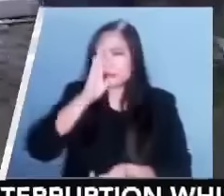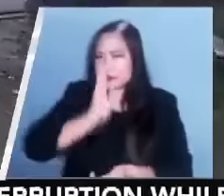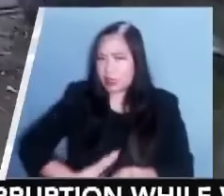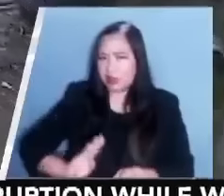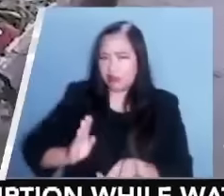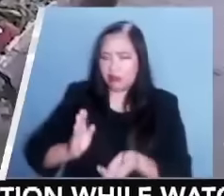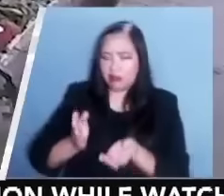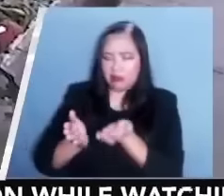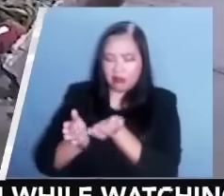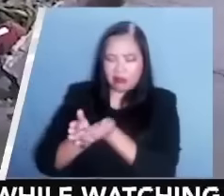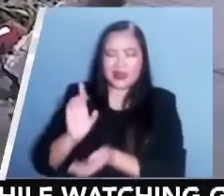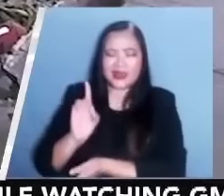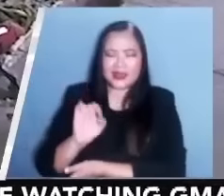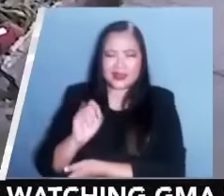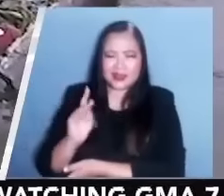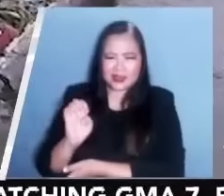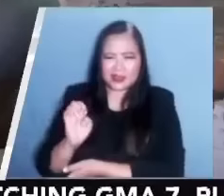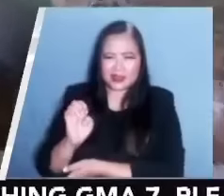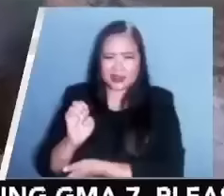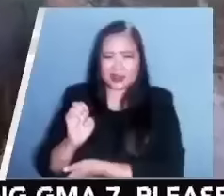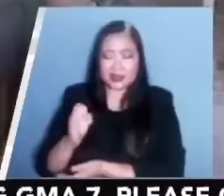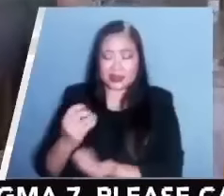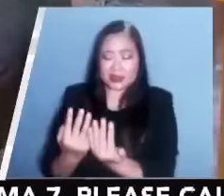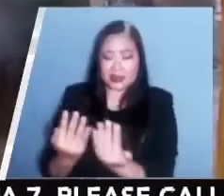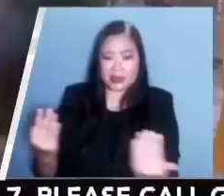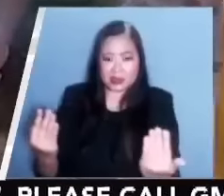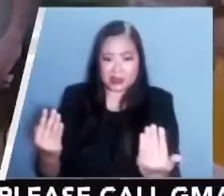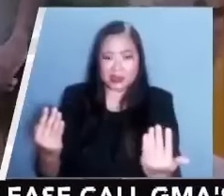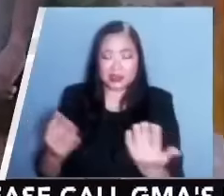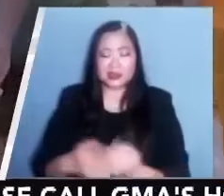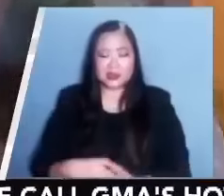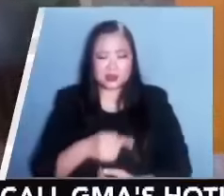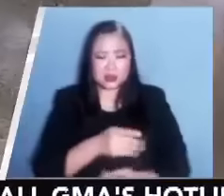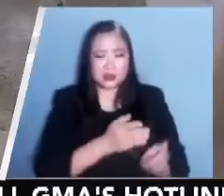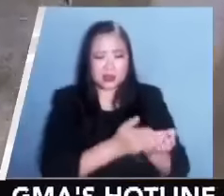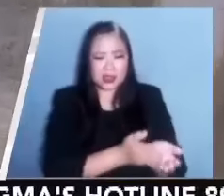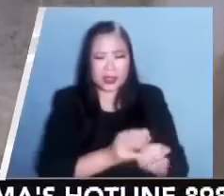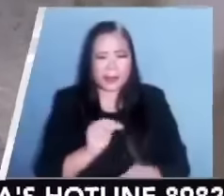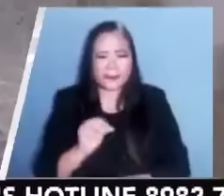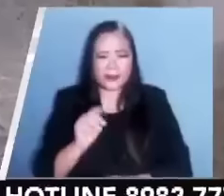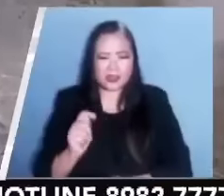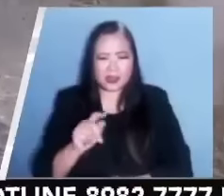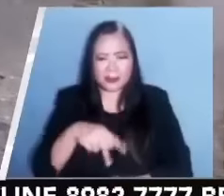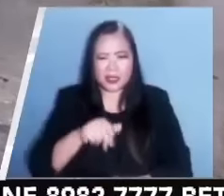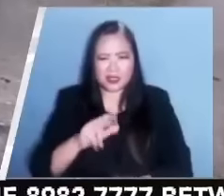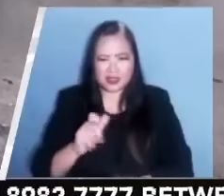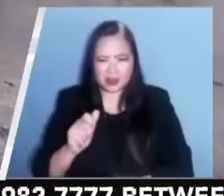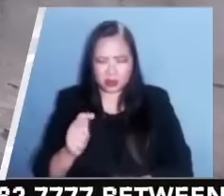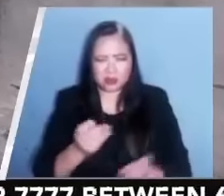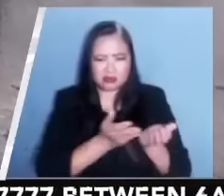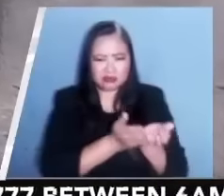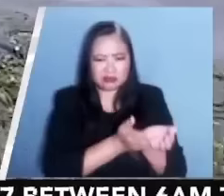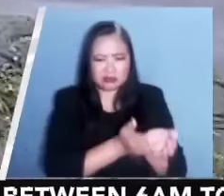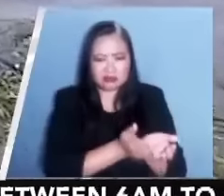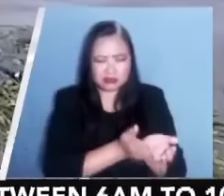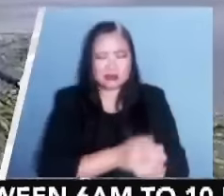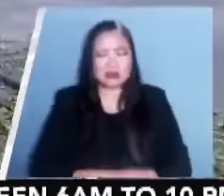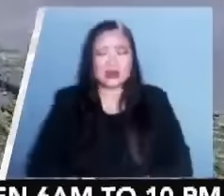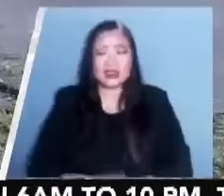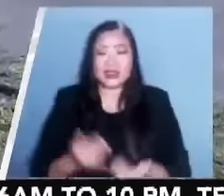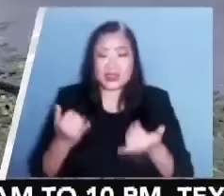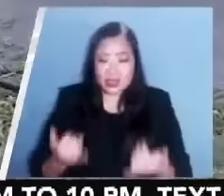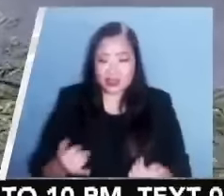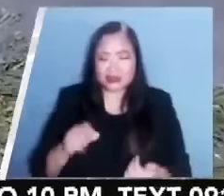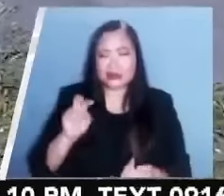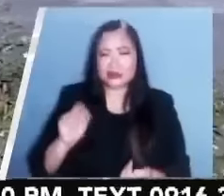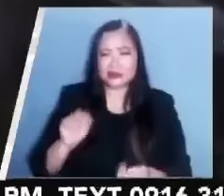AS Regine at ang Mount Patriot III. Bagyang nasira po yung dike nila, mga kapuso. At dahil dyan, kailangan pong ilikas ang mga tao